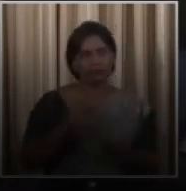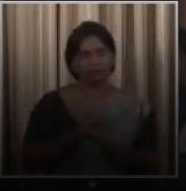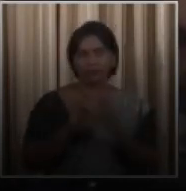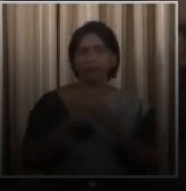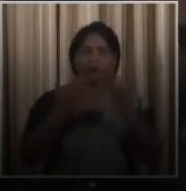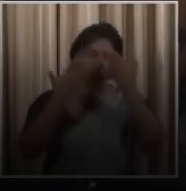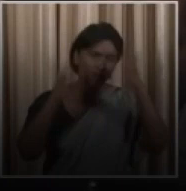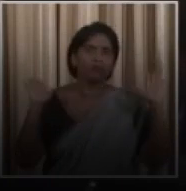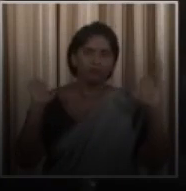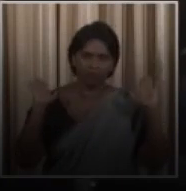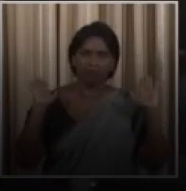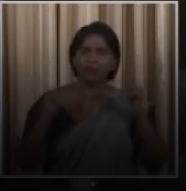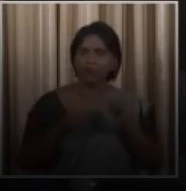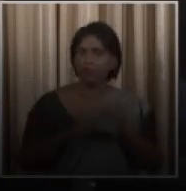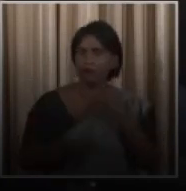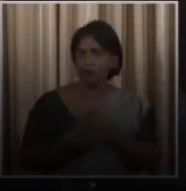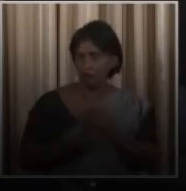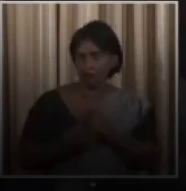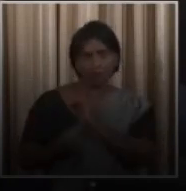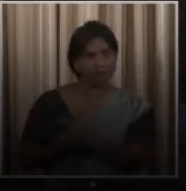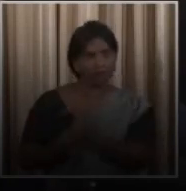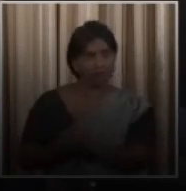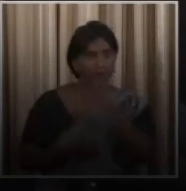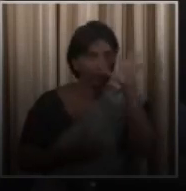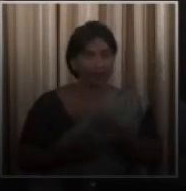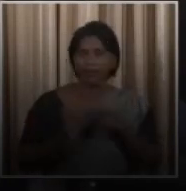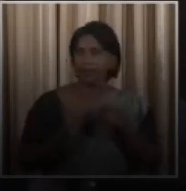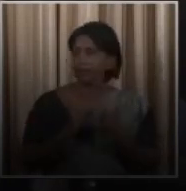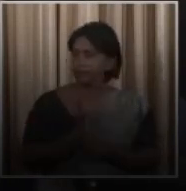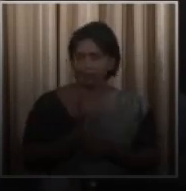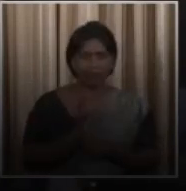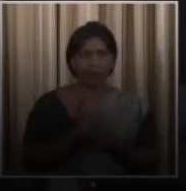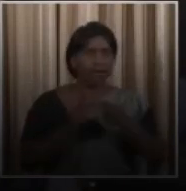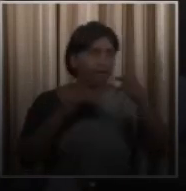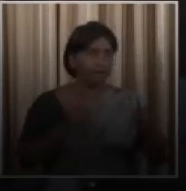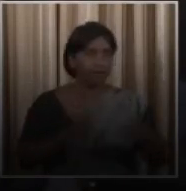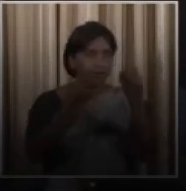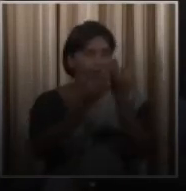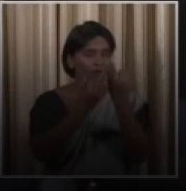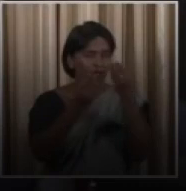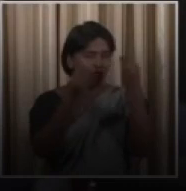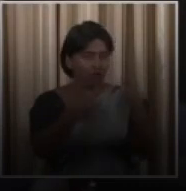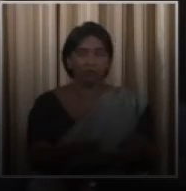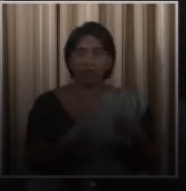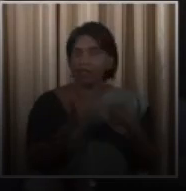මේක විවෘතයි. මේක මේ ආණ්ඩුව ආරක්ෂා කරන්න ගේන පනතක්වත් විපක්ෂය දුර්වල කරන්න ගේන පනතක්වත් නෙවෙයි.